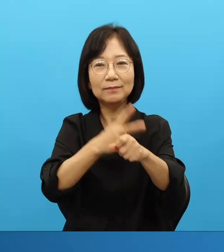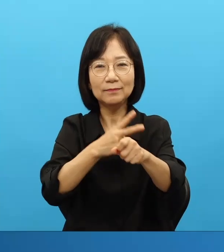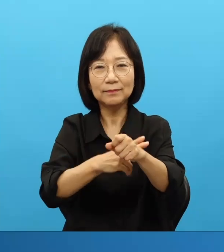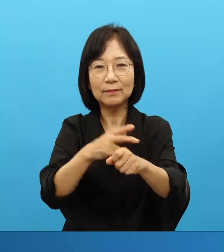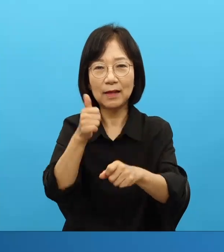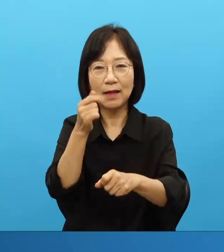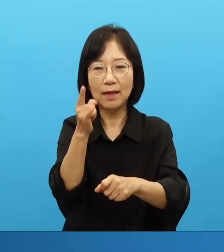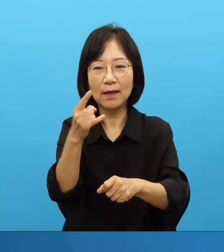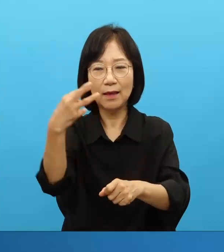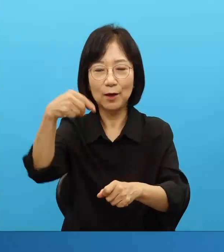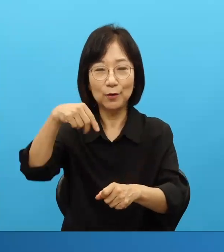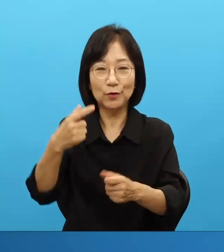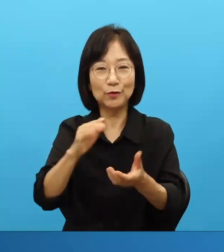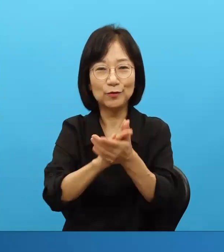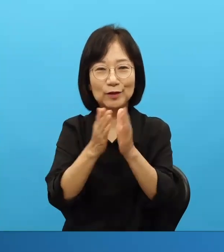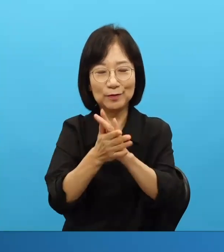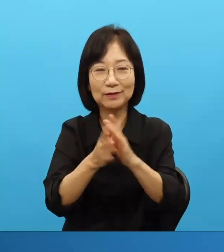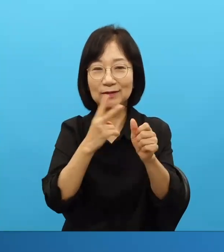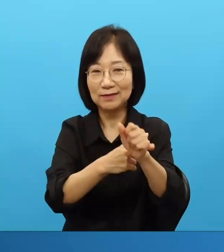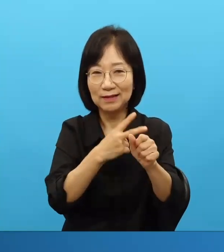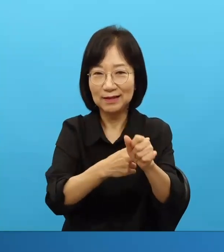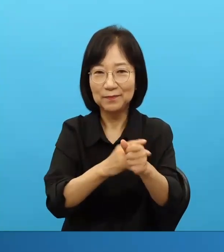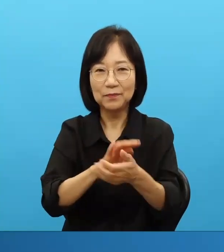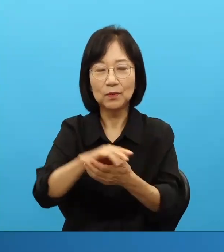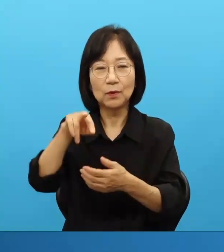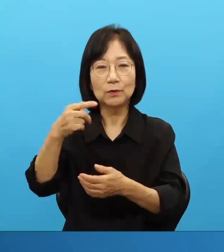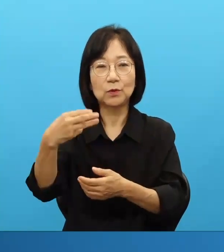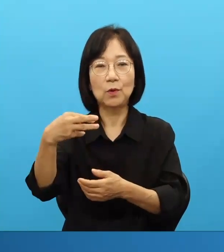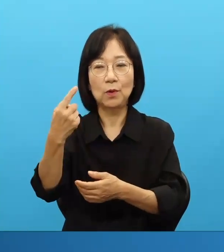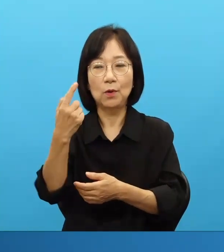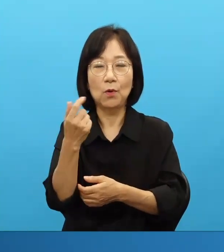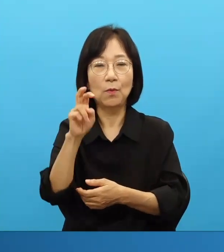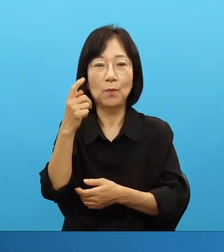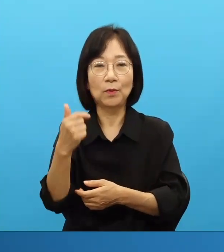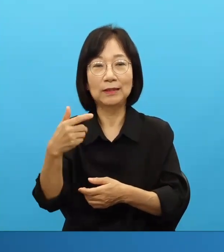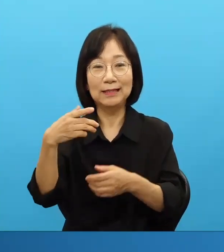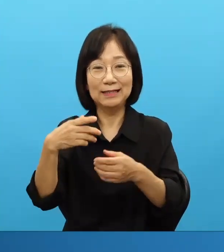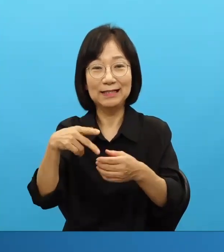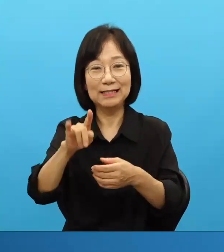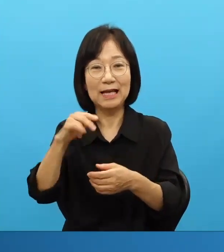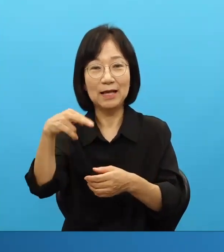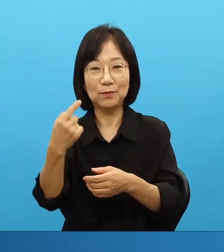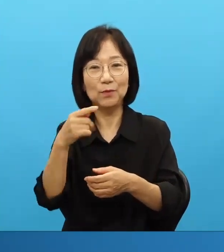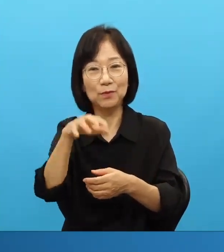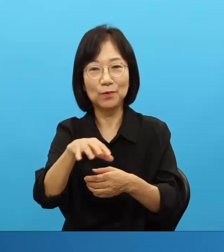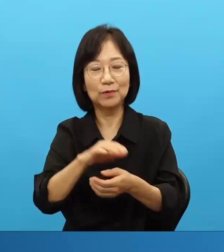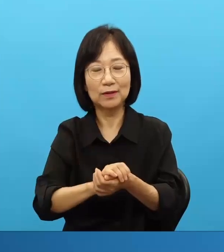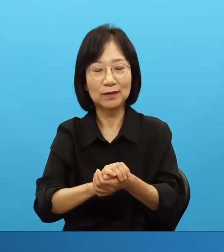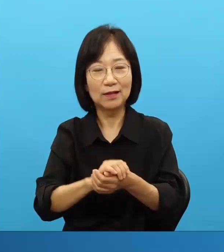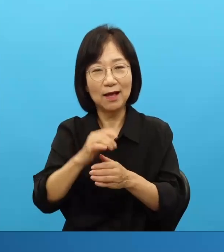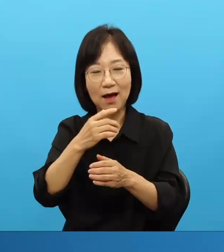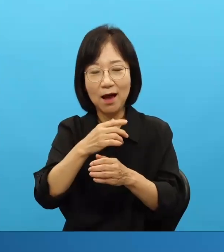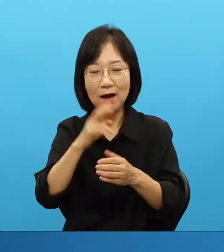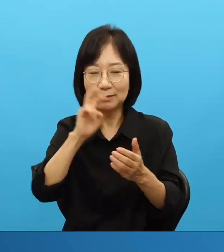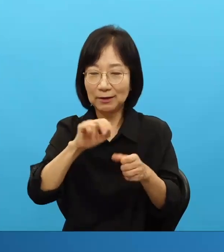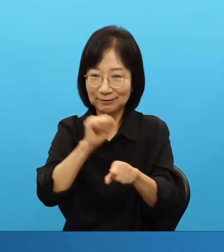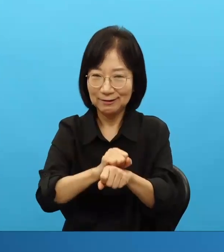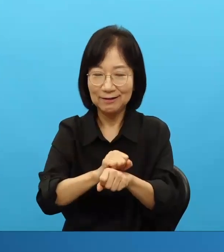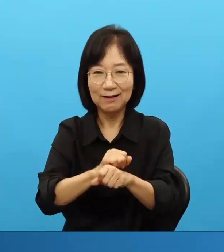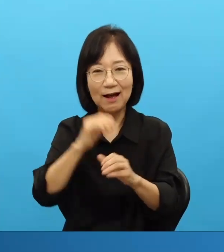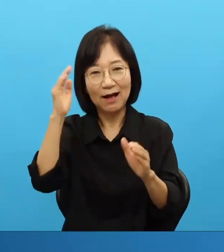교사, 솔로몬 제도 2개 지역에 음악에 소질이 있는 17명의 학생과 교사가 본부